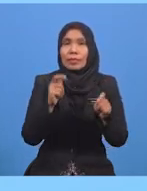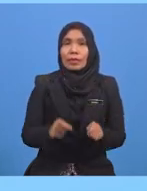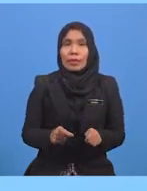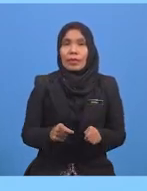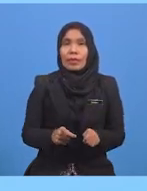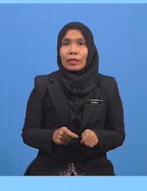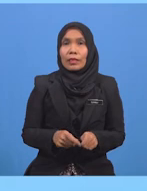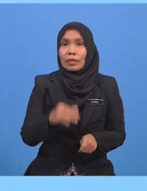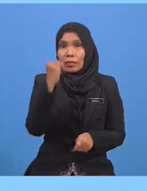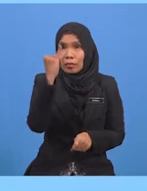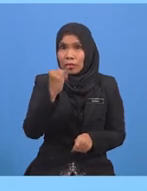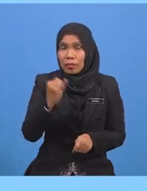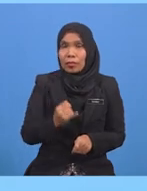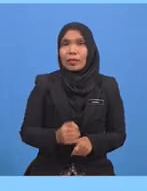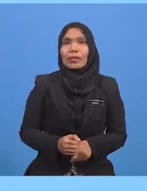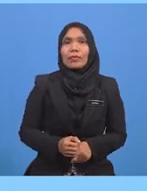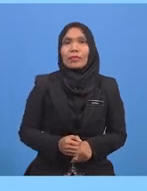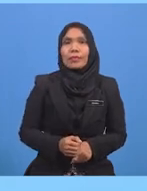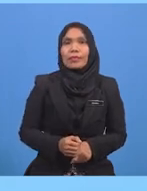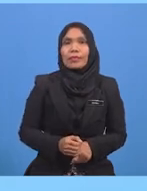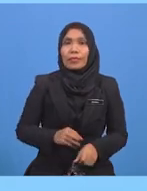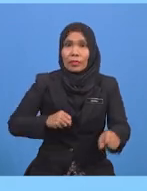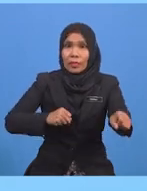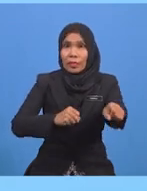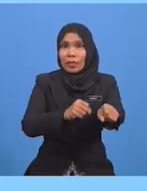melakar segitiga ABC.